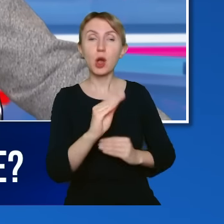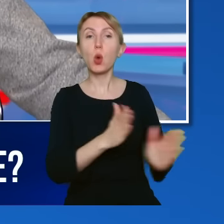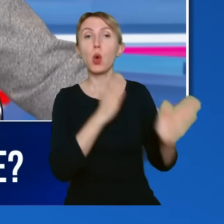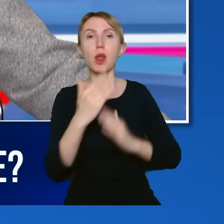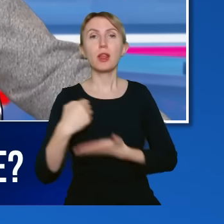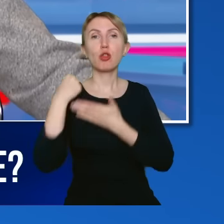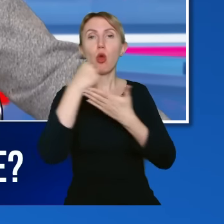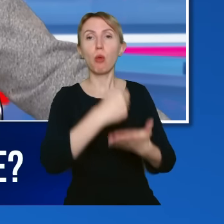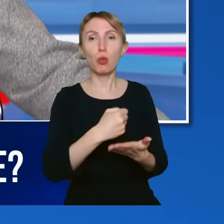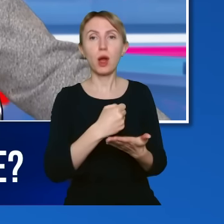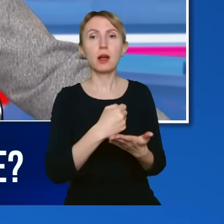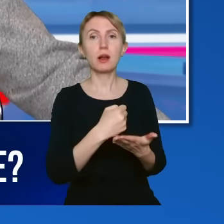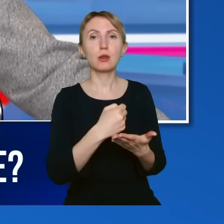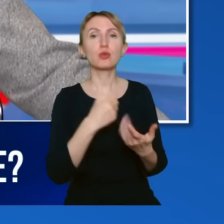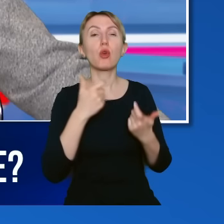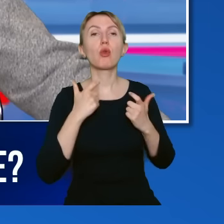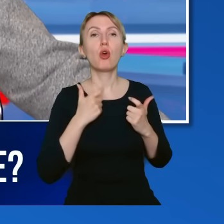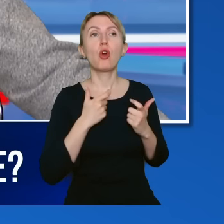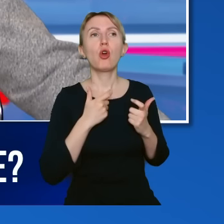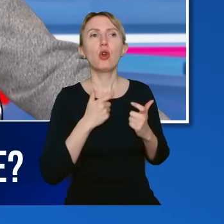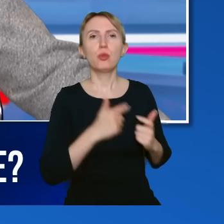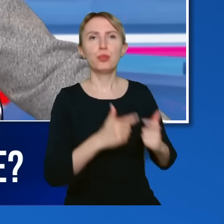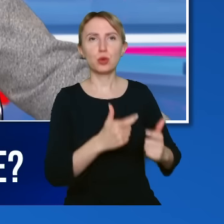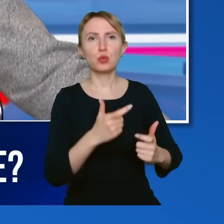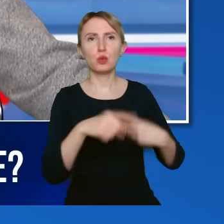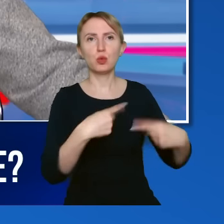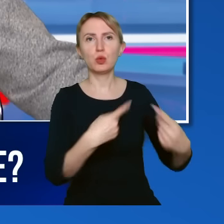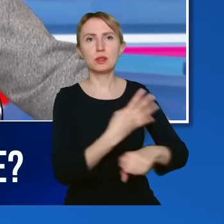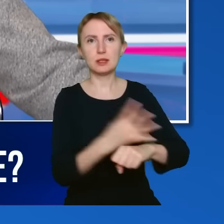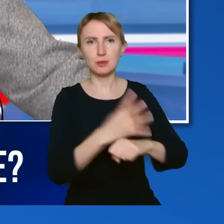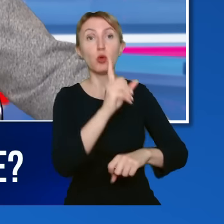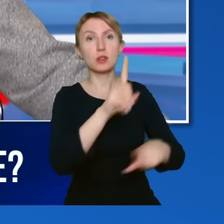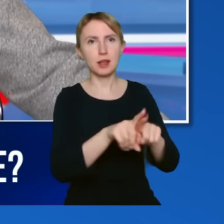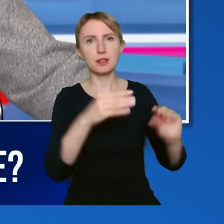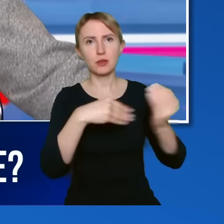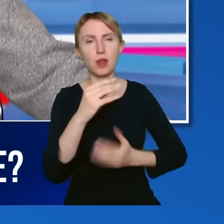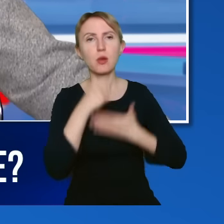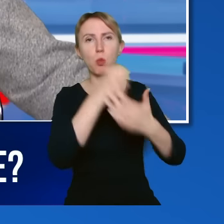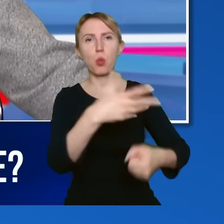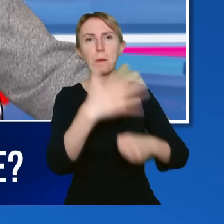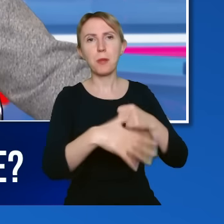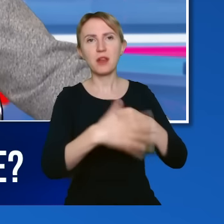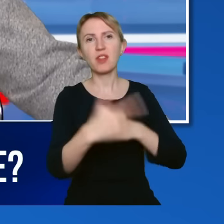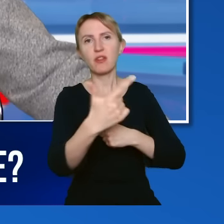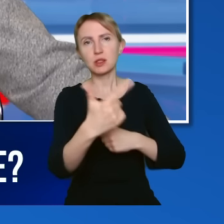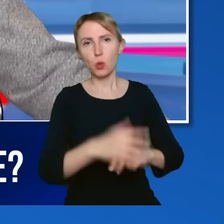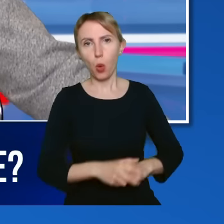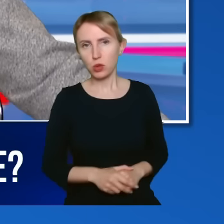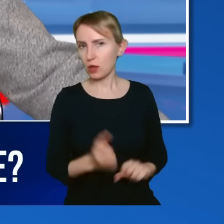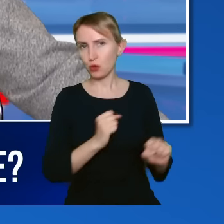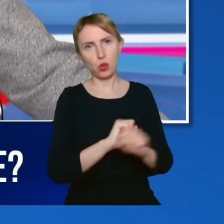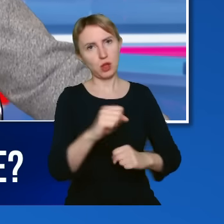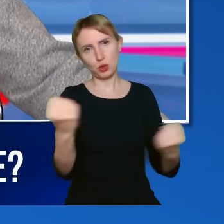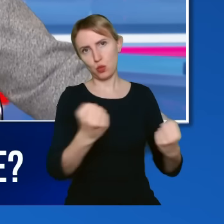dopłat do produkcji zboża, ale na przykład do zwiększenia dopłaty paliwowej do 2 zł. To nie jest wielki